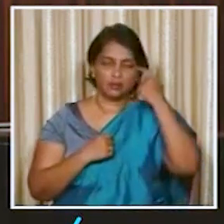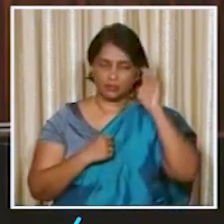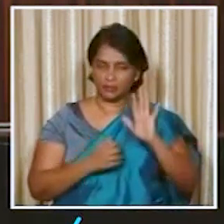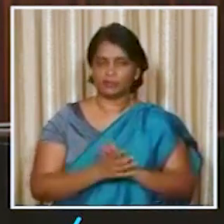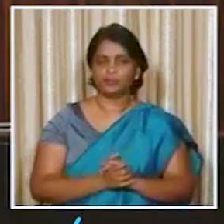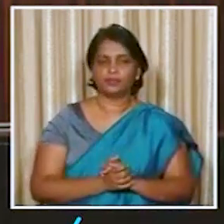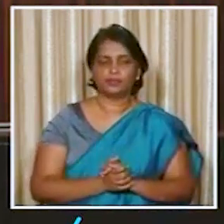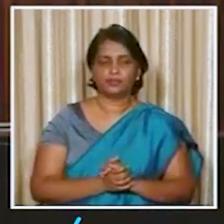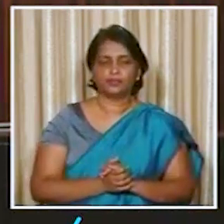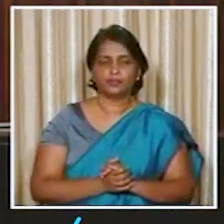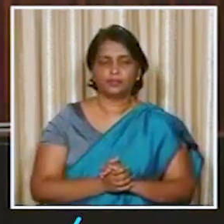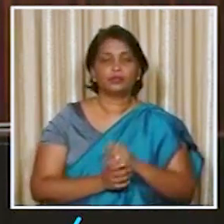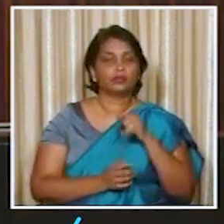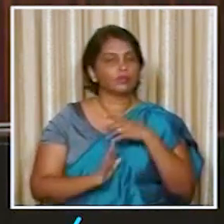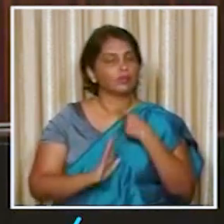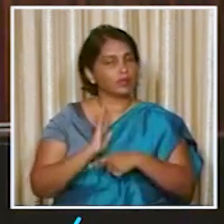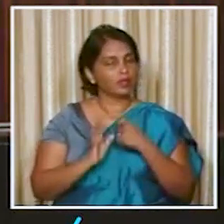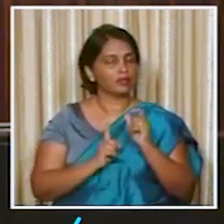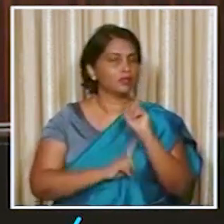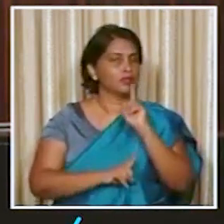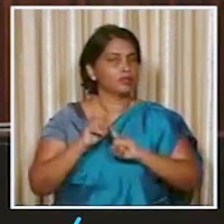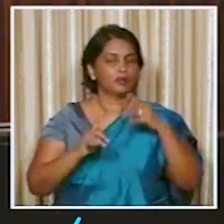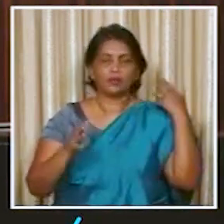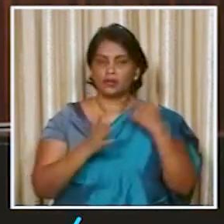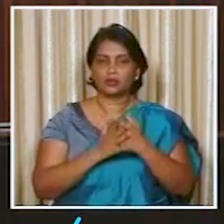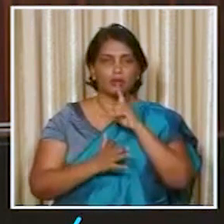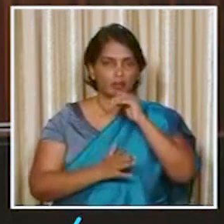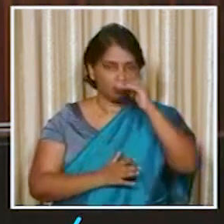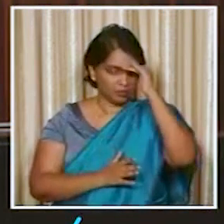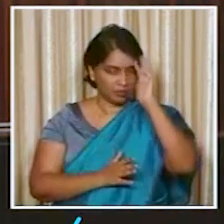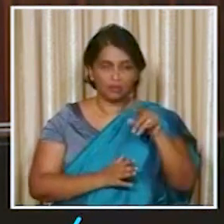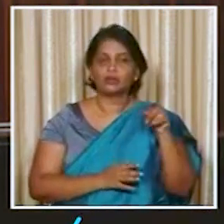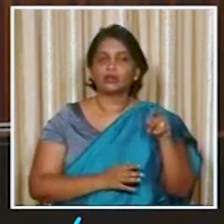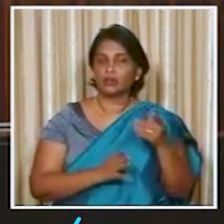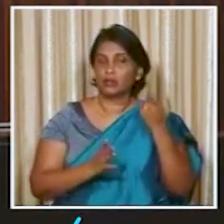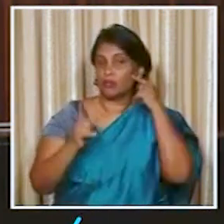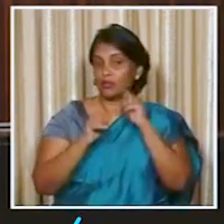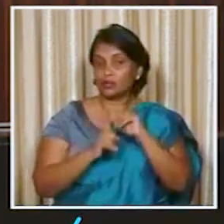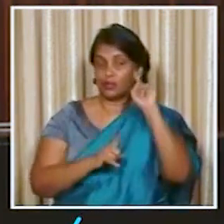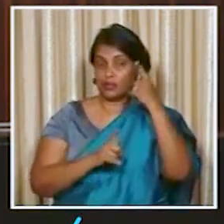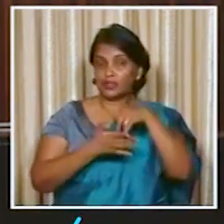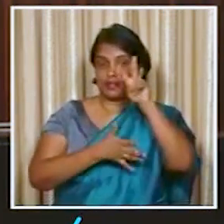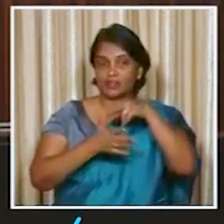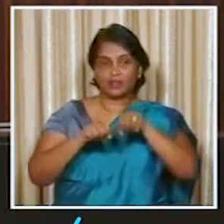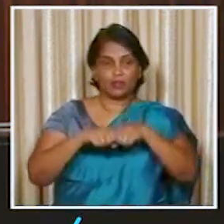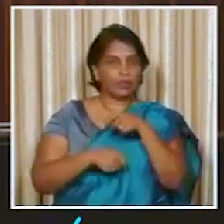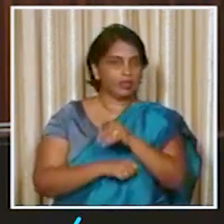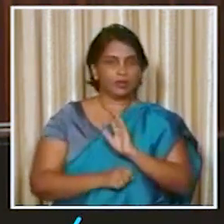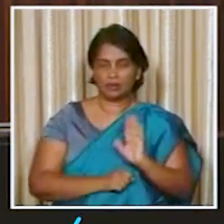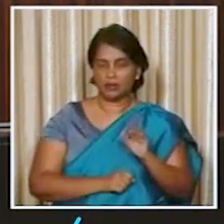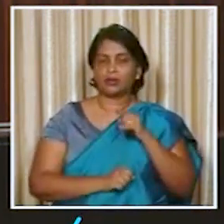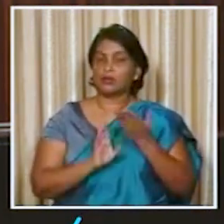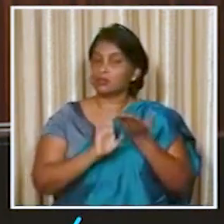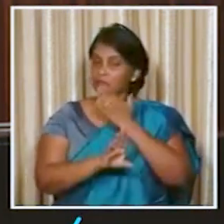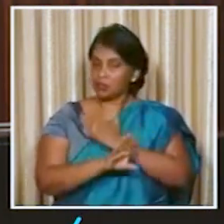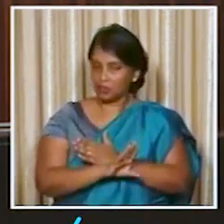ගැනීමයි. මෙය ශ්‍රී ලංකා පාර්ලිමේන්තු ඉතිහාසයේ කතානායකවරයෙකු වෙත එල්ල වූ ප්‍රථම විශ්වාසභංග යෝජනාව නොවි. මීට